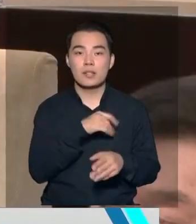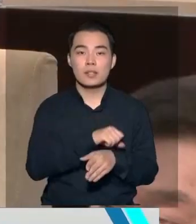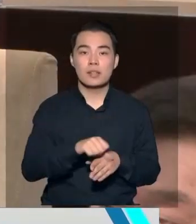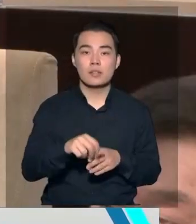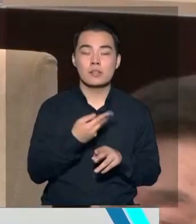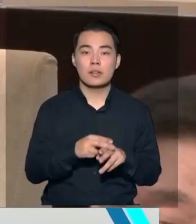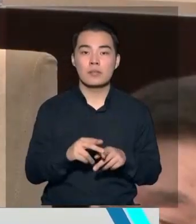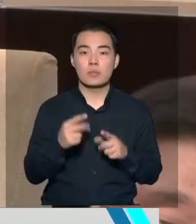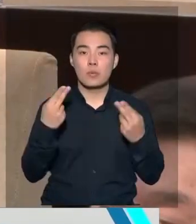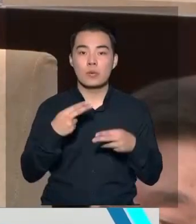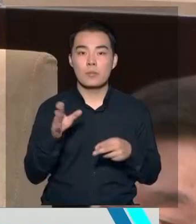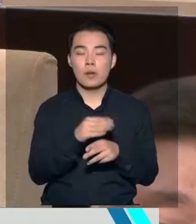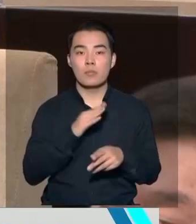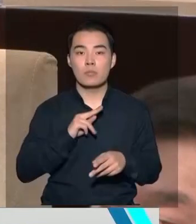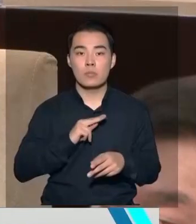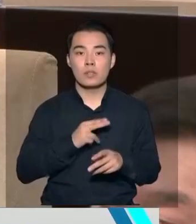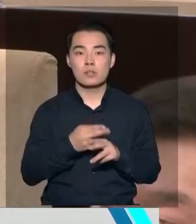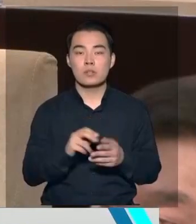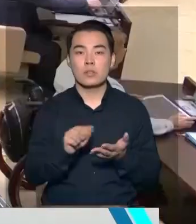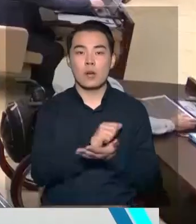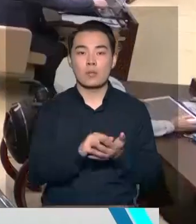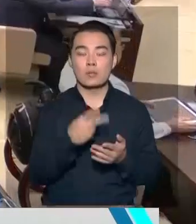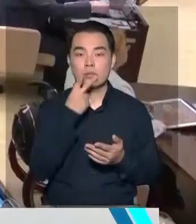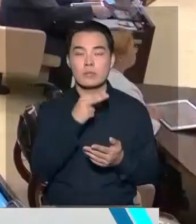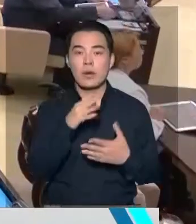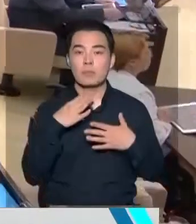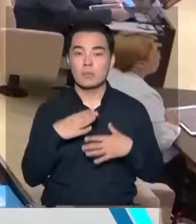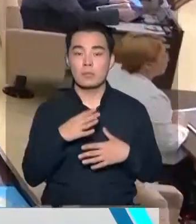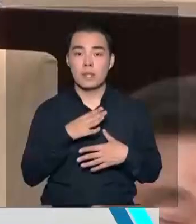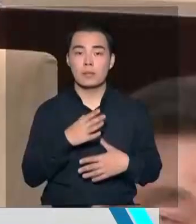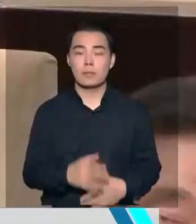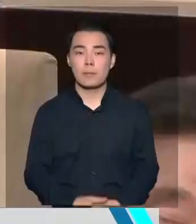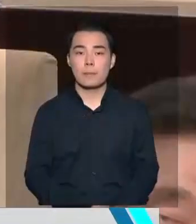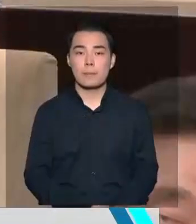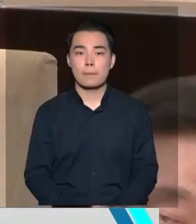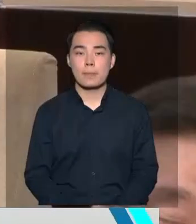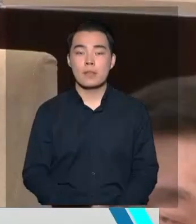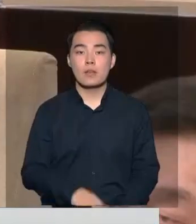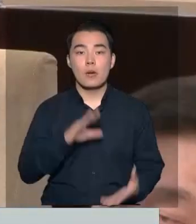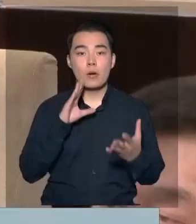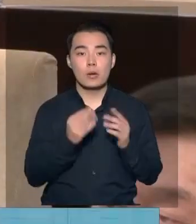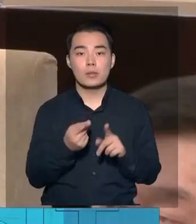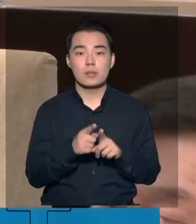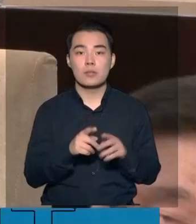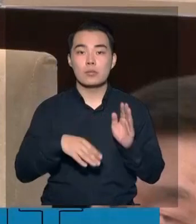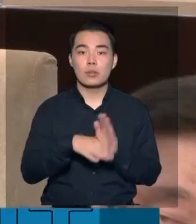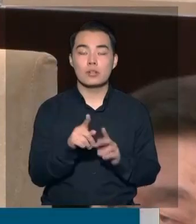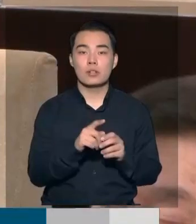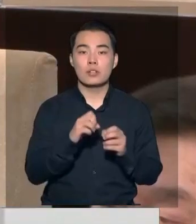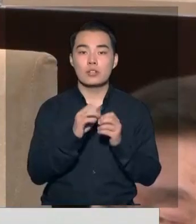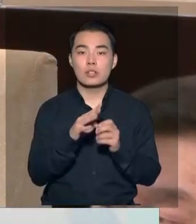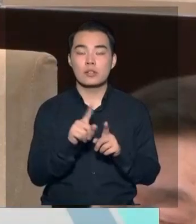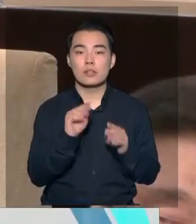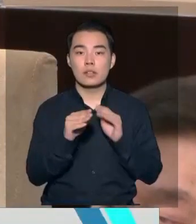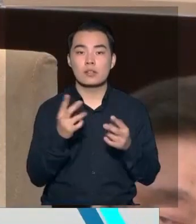арқылы өткізу пункттері қызметіне қатысты құжат мақұлдады. В целом модернизации подлежит 14. Бұл